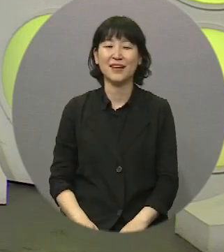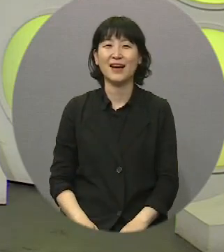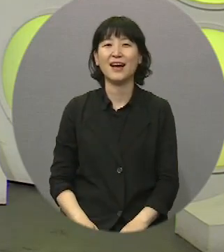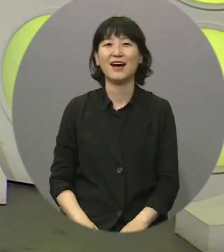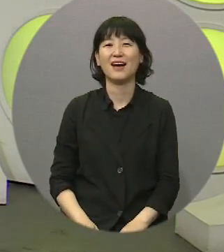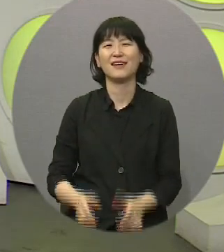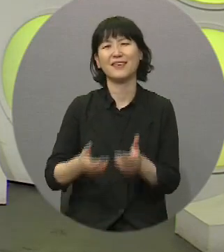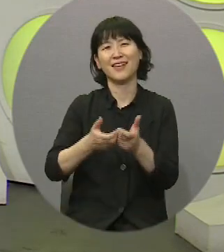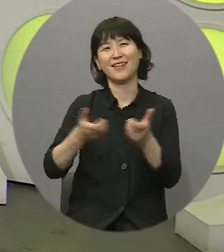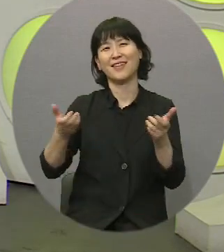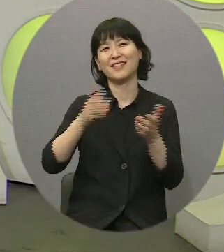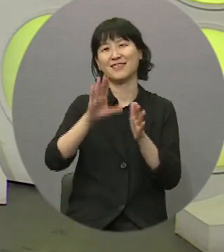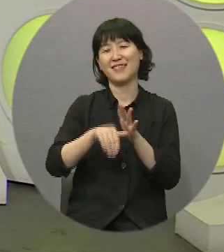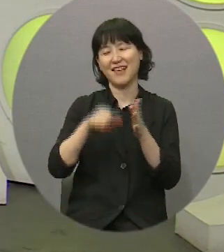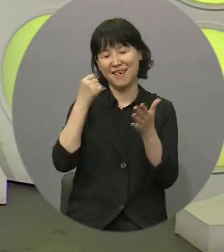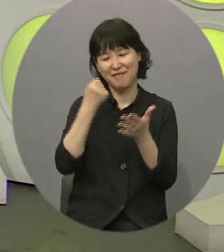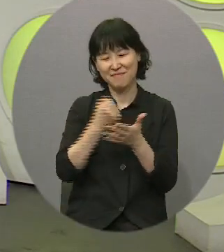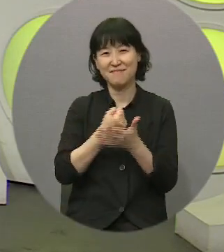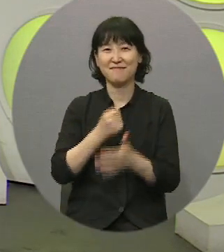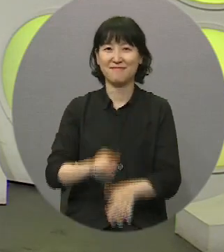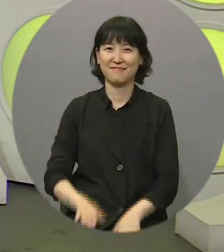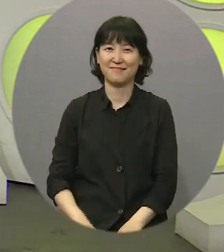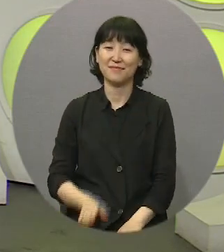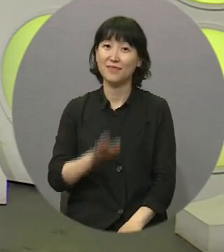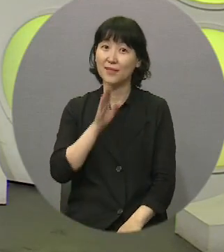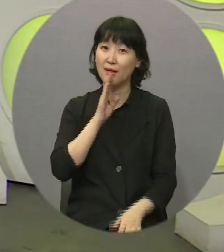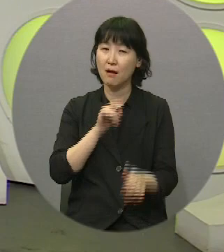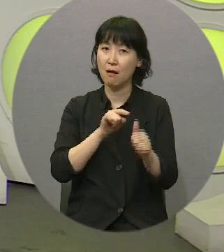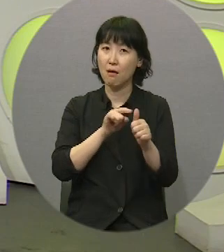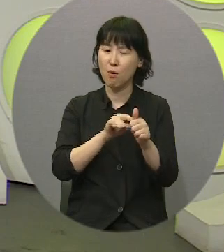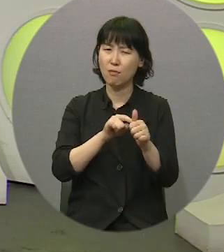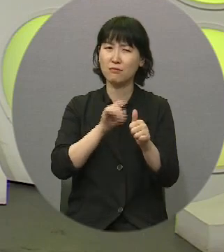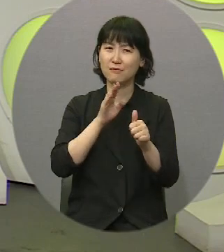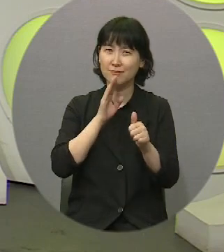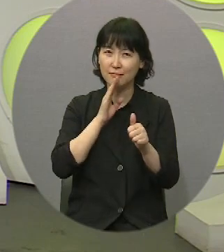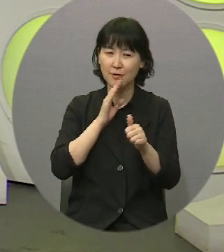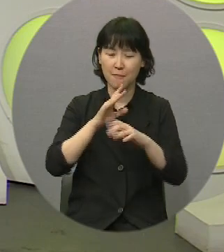아쉬워요. 그렇죠? 진짜 예. 김지민 씨는 모든 걸 다 갖춘 가수예요. 네. 그렇습니다.